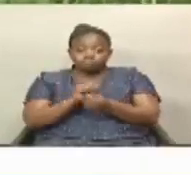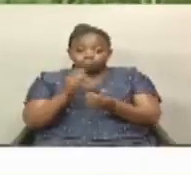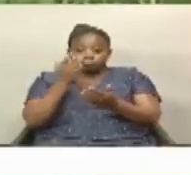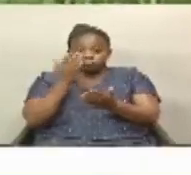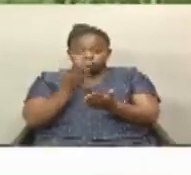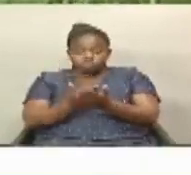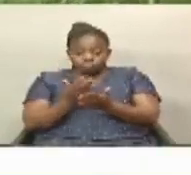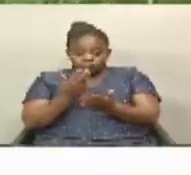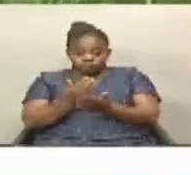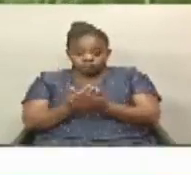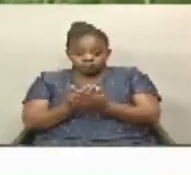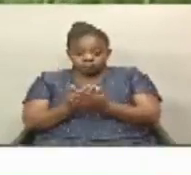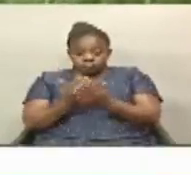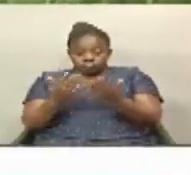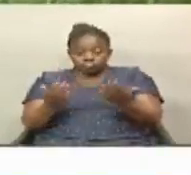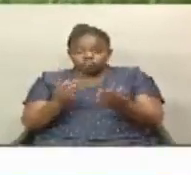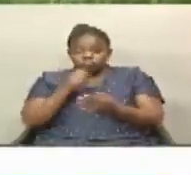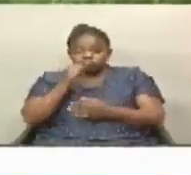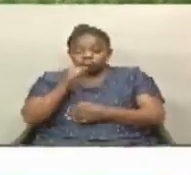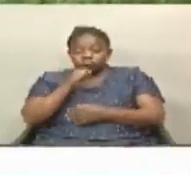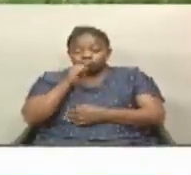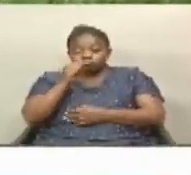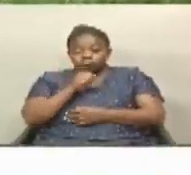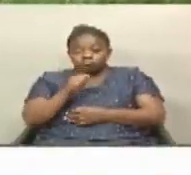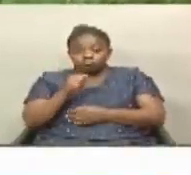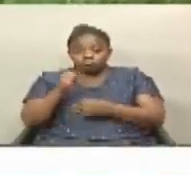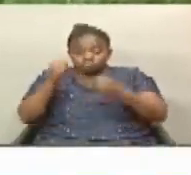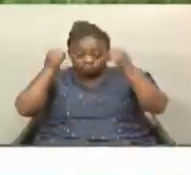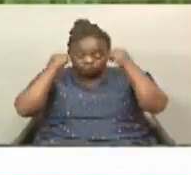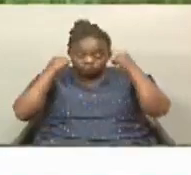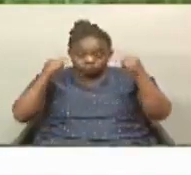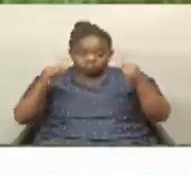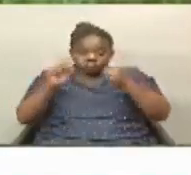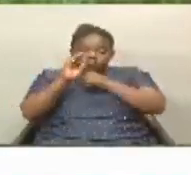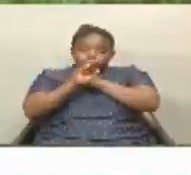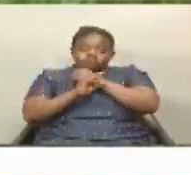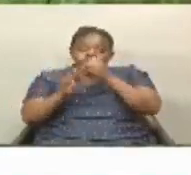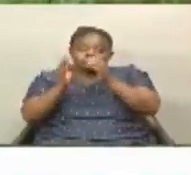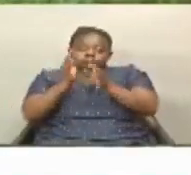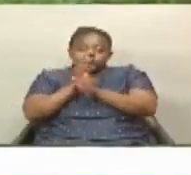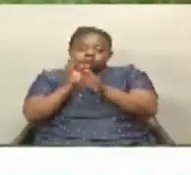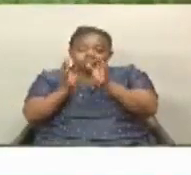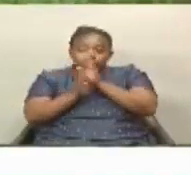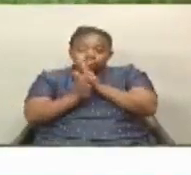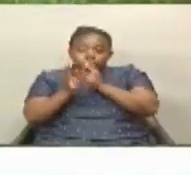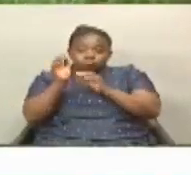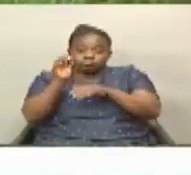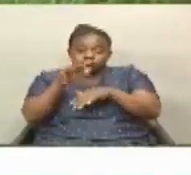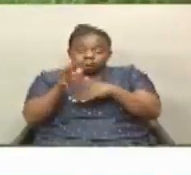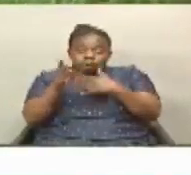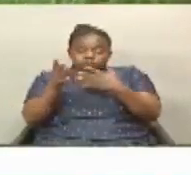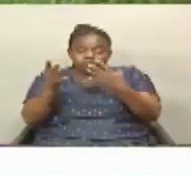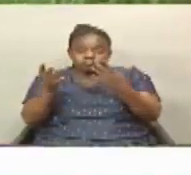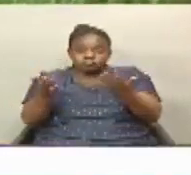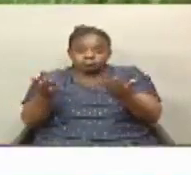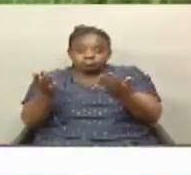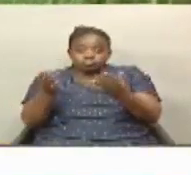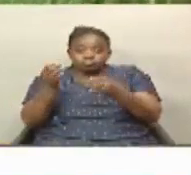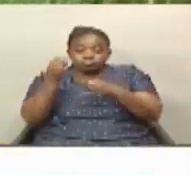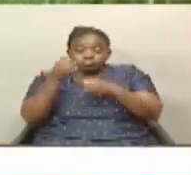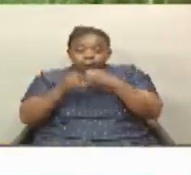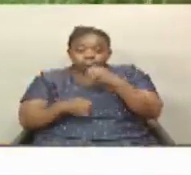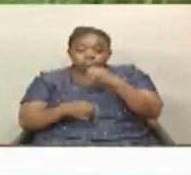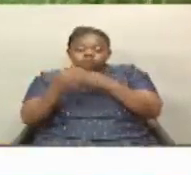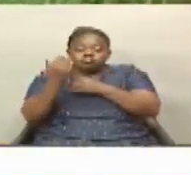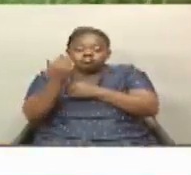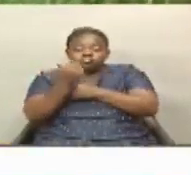Nisaba kado wa febi president wa guanga. Echizimbe cho ugwe